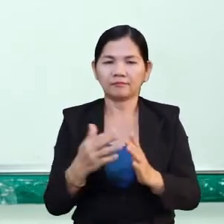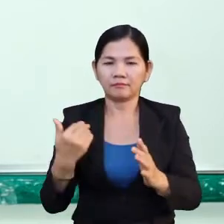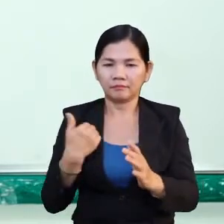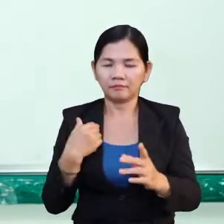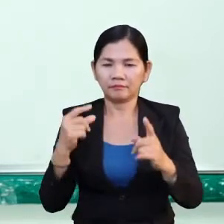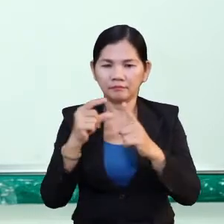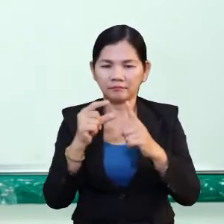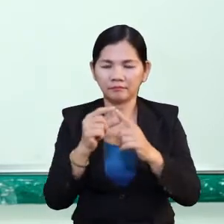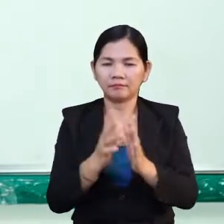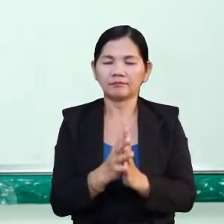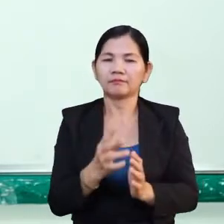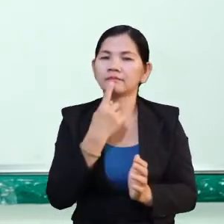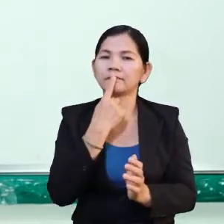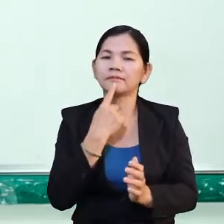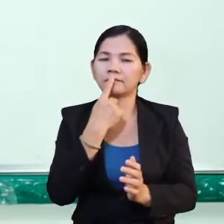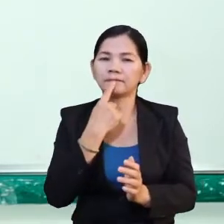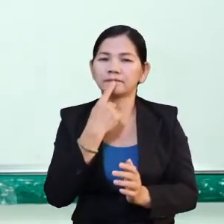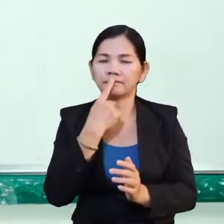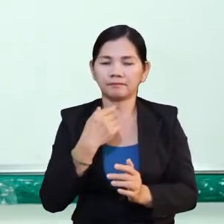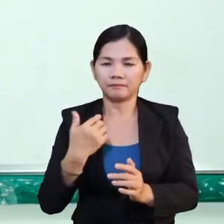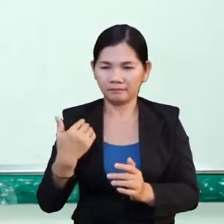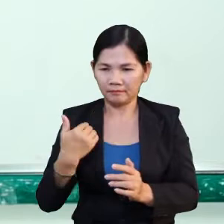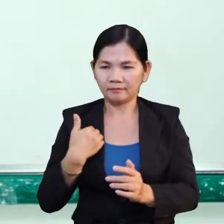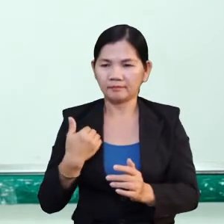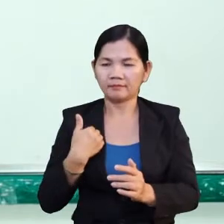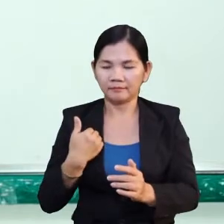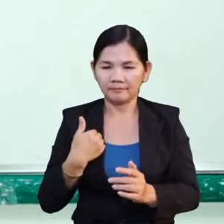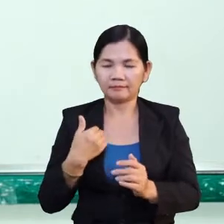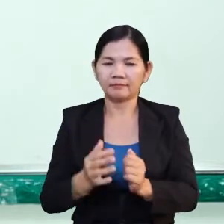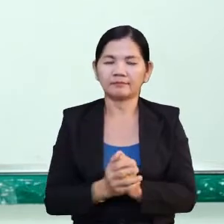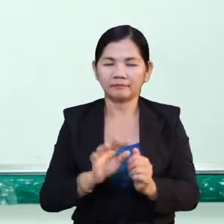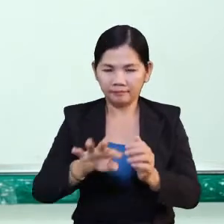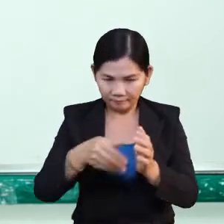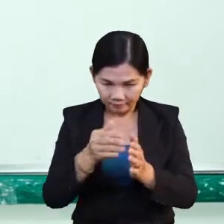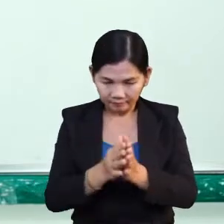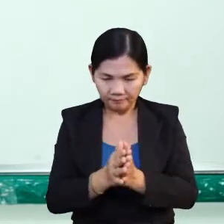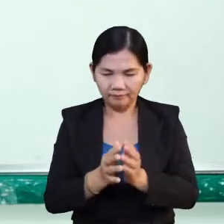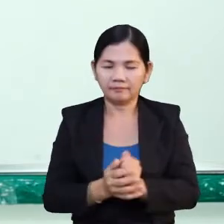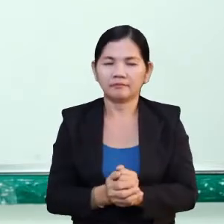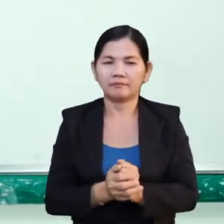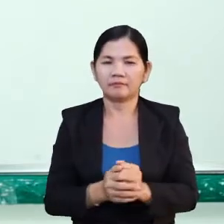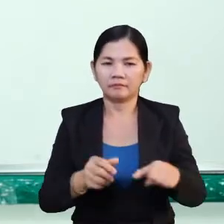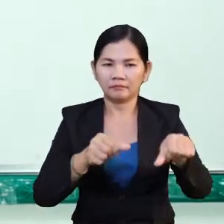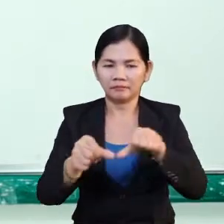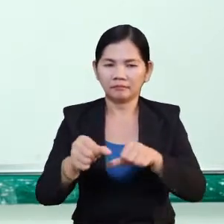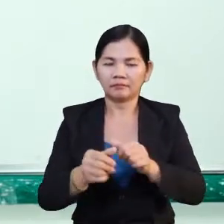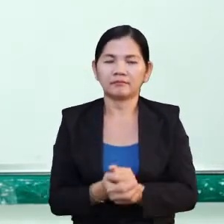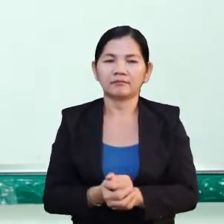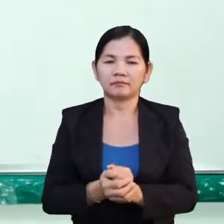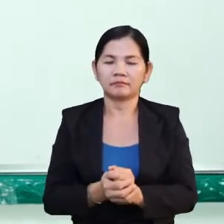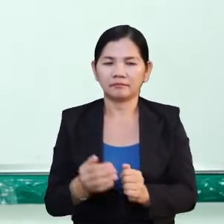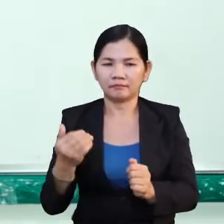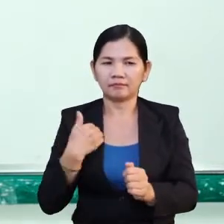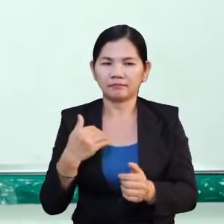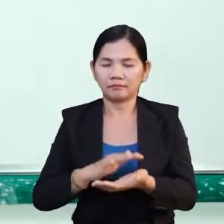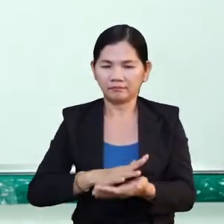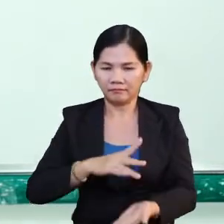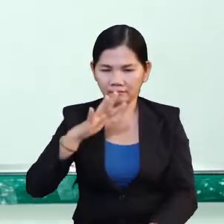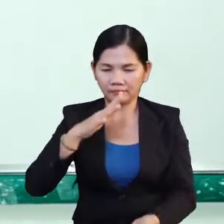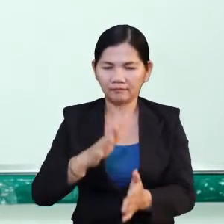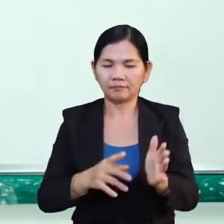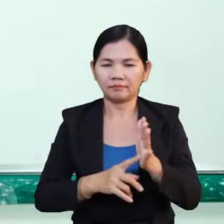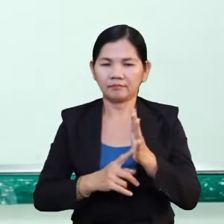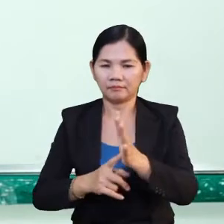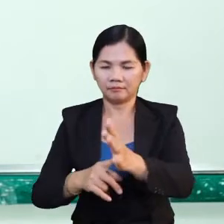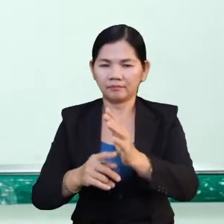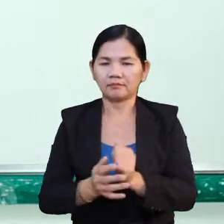មនៅក្នុងបន្ទប់រៀនរបស់យើងចាមានអរគុណឥឡូវបន្តពីពណ៌ក្រហមតើអ្នកគ្រូនឹងមានពណ៌អ្វីទៀតយើងមក